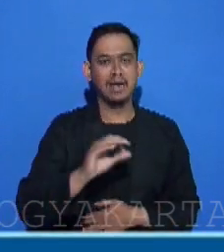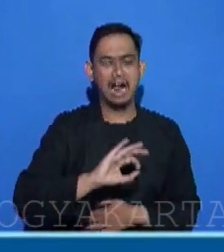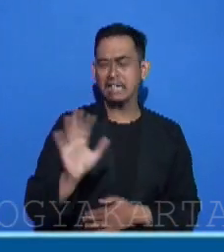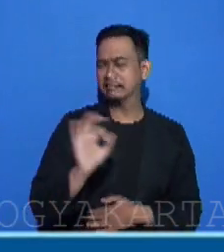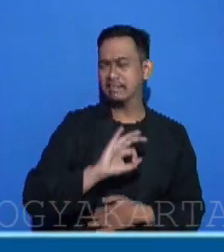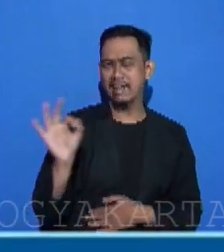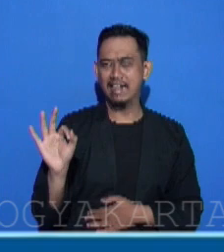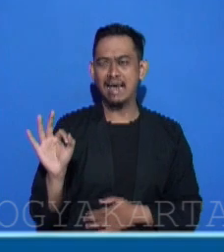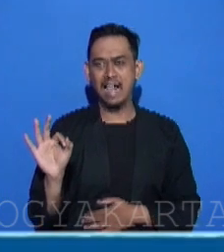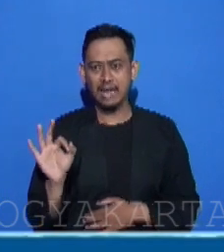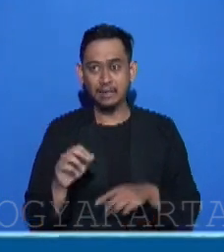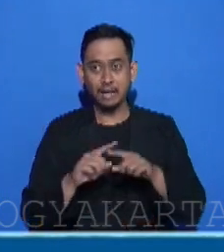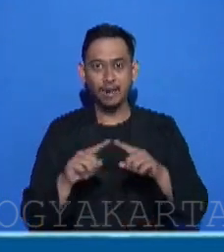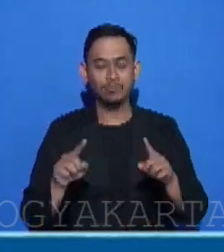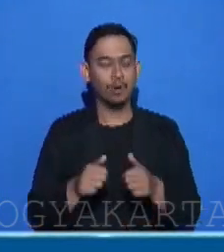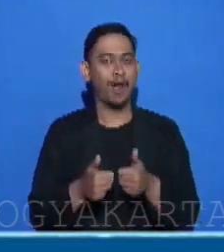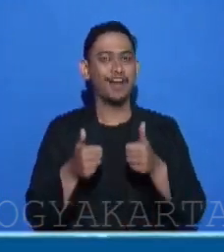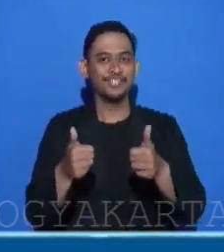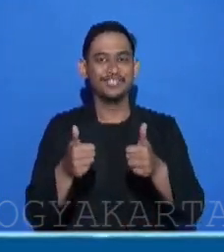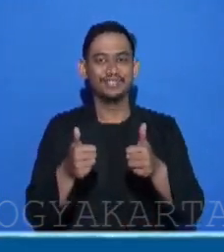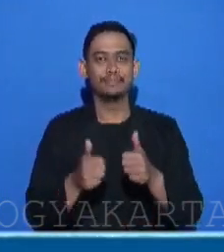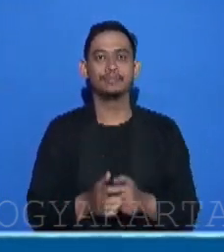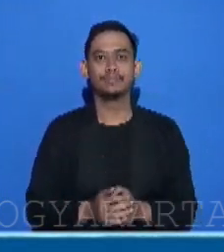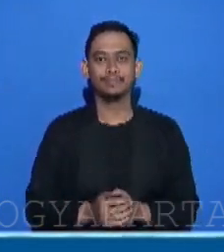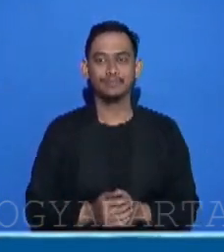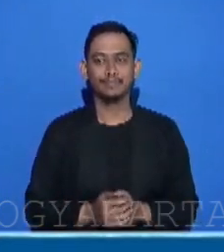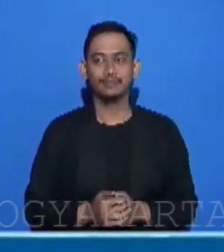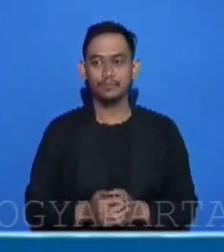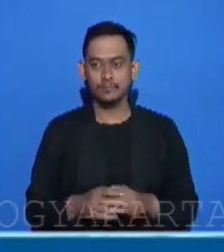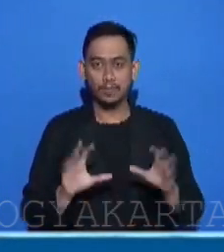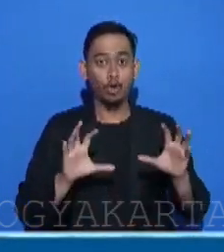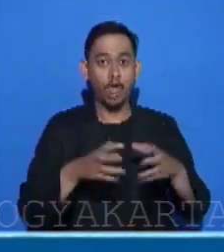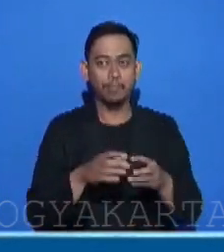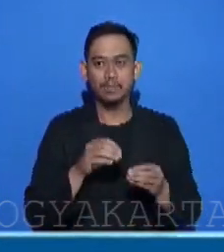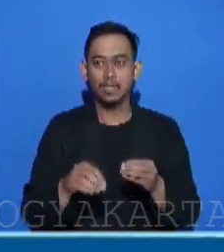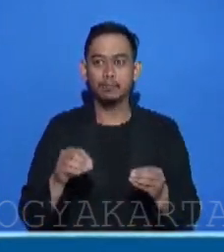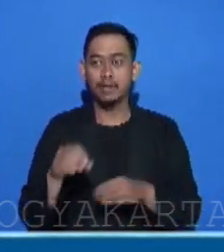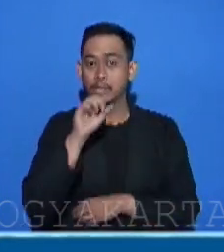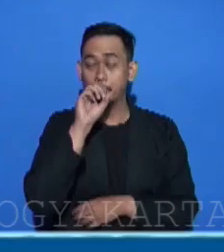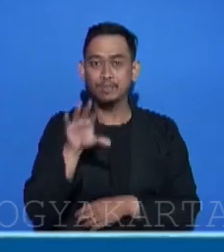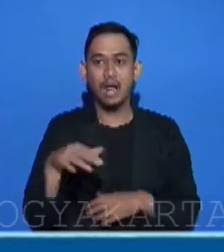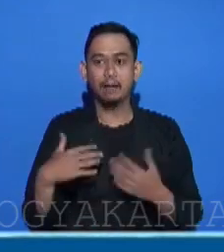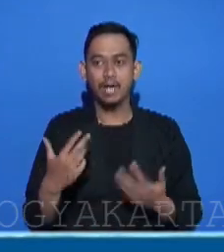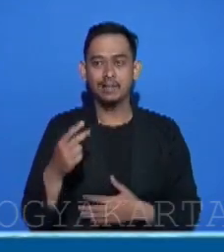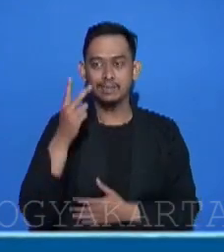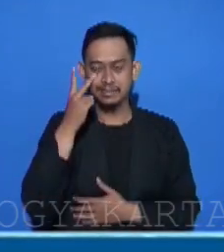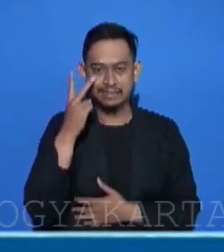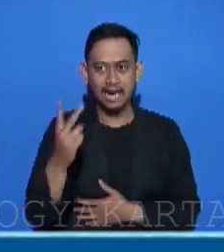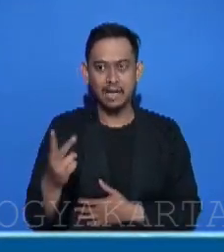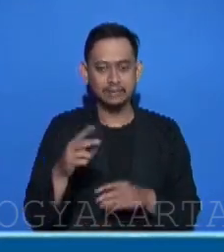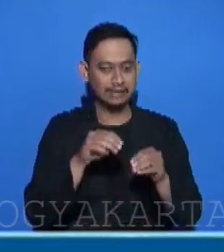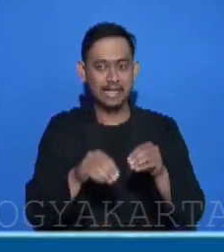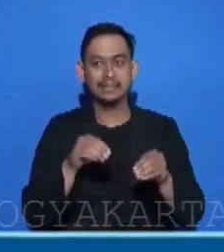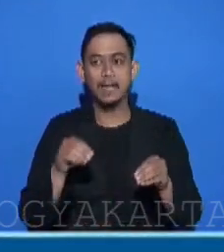hasilipun radi sae. Sawetawis menika saweneh kadang tani Suwarno meratelaken pangrimatan tanaman inggih namung